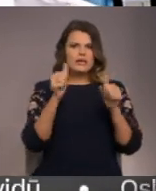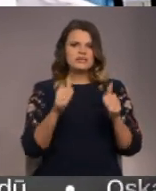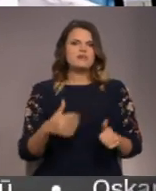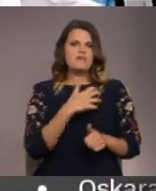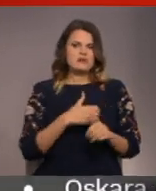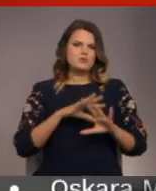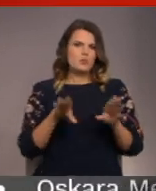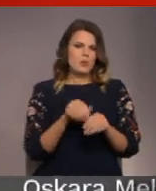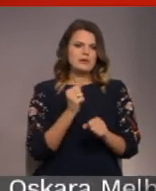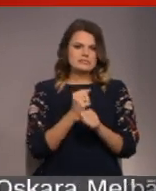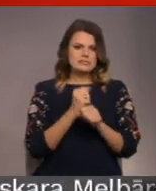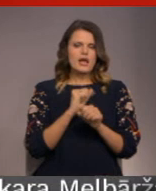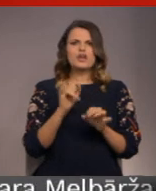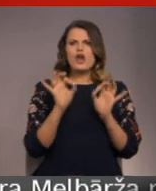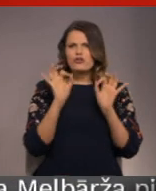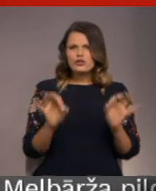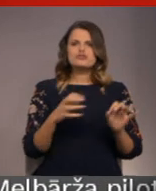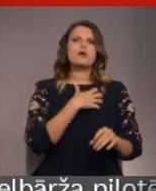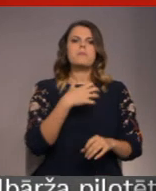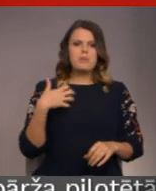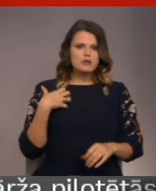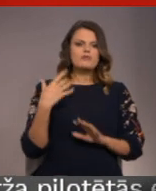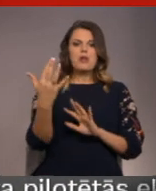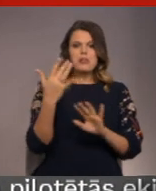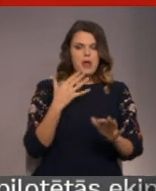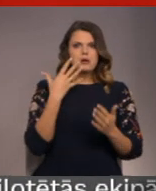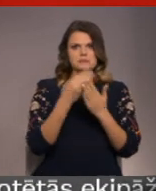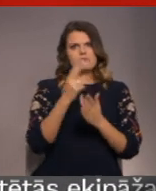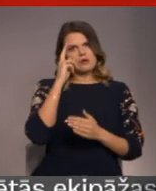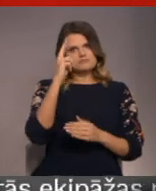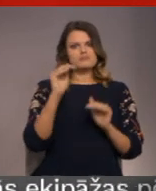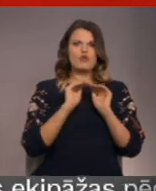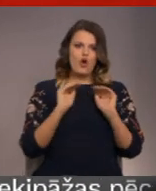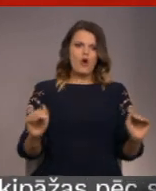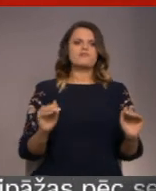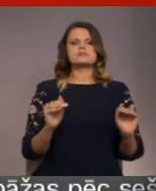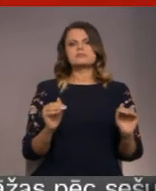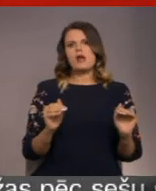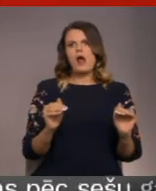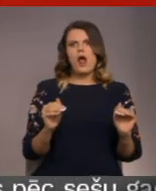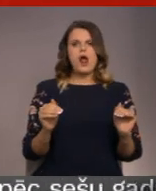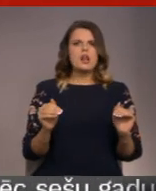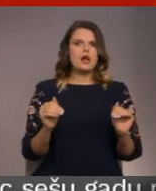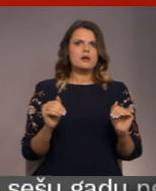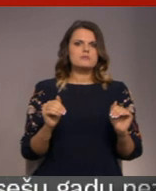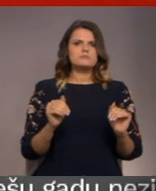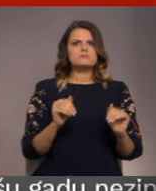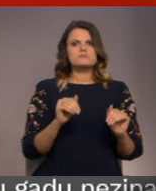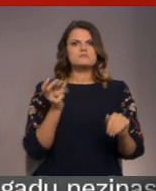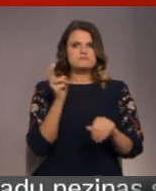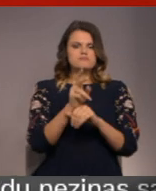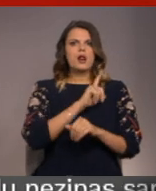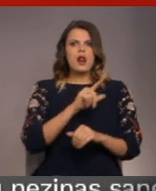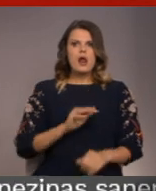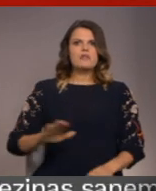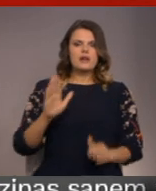jābūt kopdarbam. Ja tiešām pašvaldība atnāks ar savu apņemšanos oficiāli līdz Latvijas valsts ceļiem,